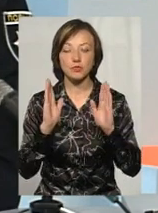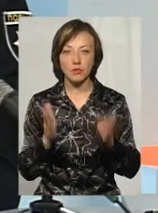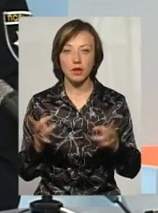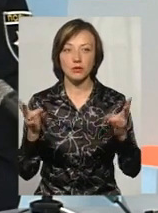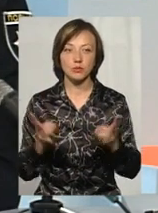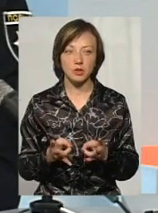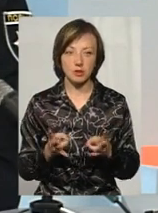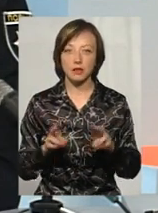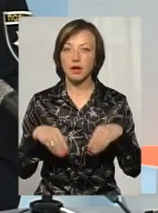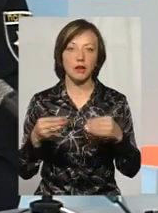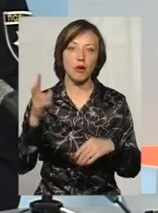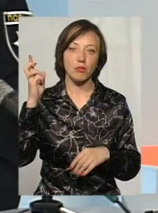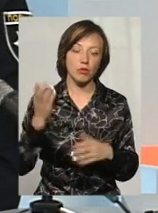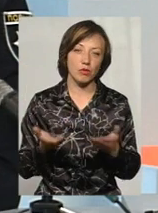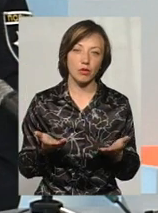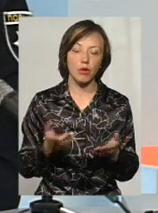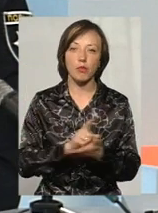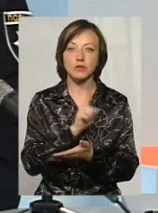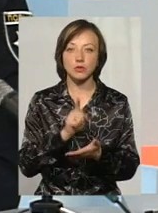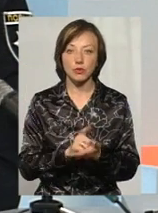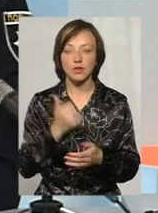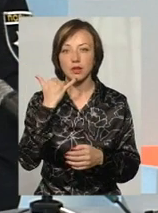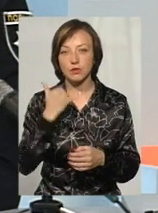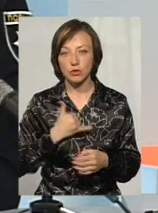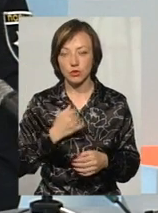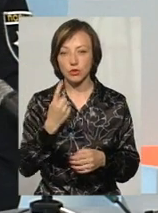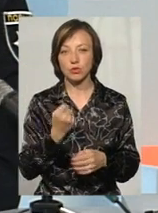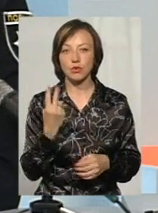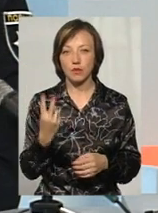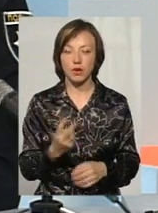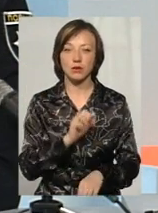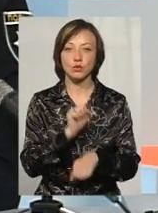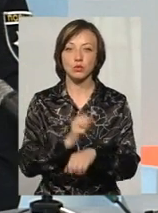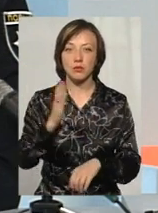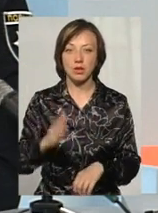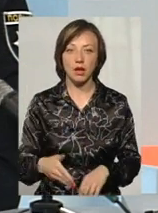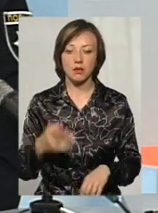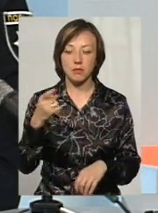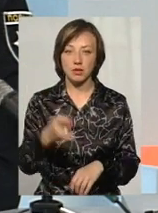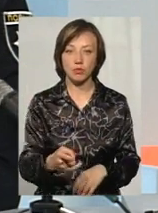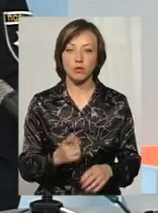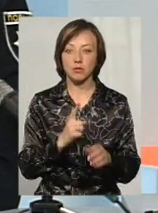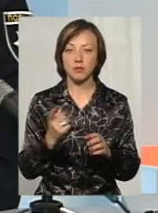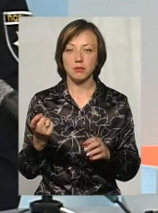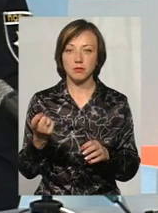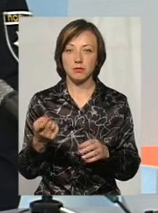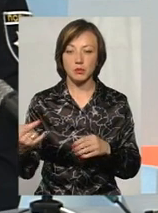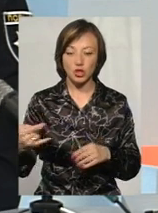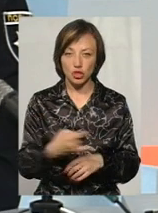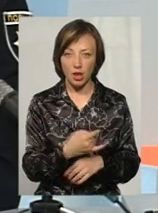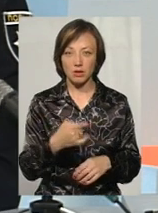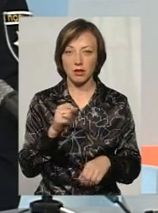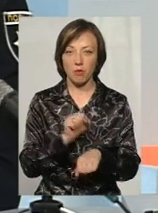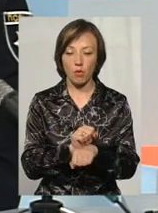необхідність, не дай Бог, обов'язково телефонуйте 102, зупиняйте патруль, під'їжджайте на пост. Я вам даю гарантію,